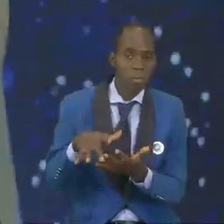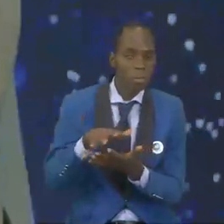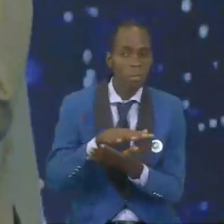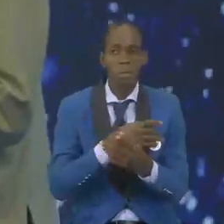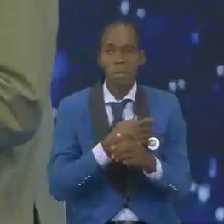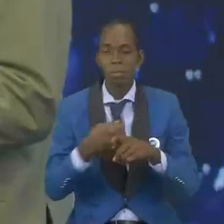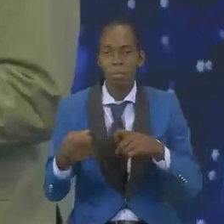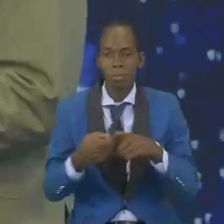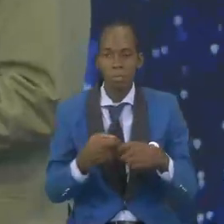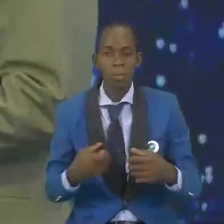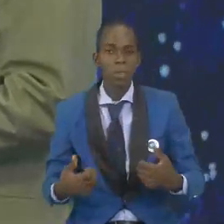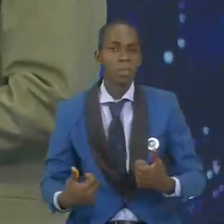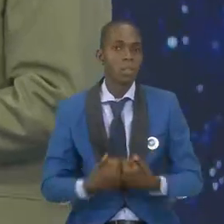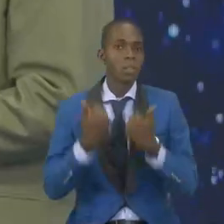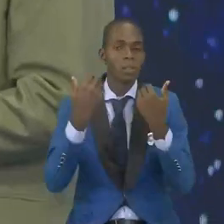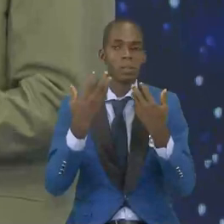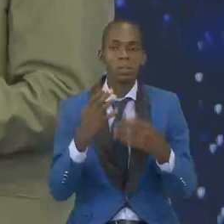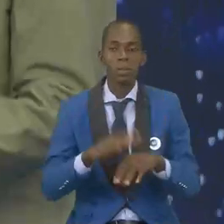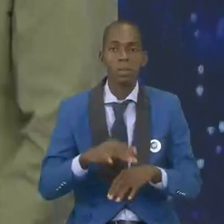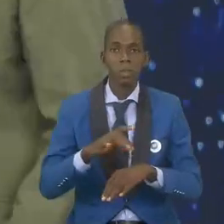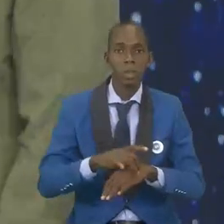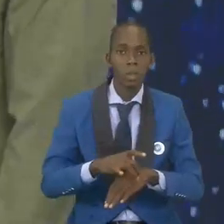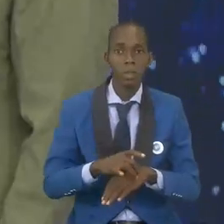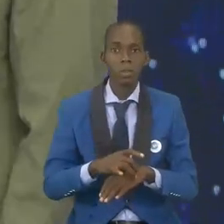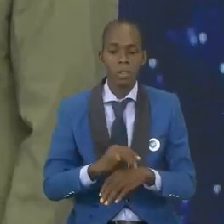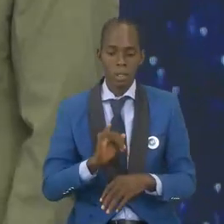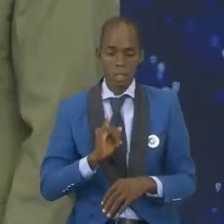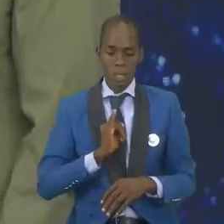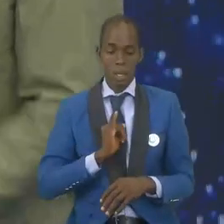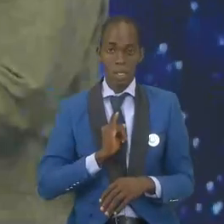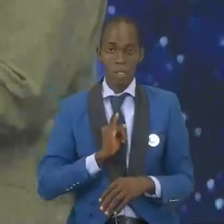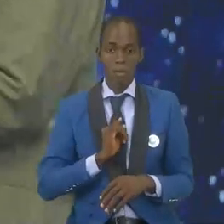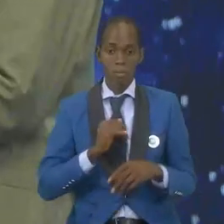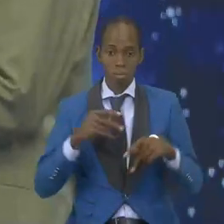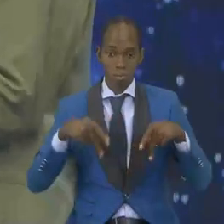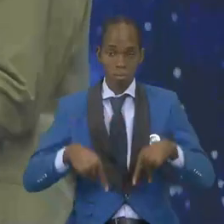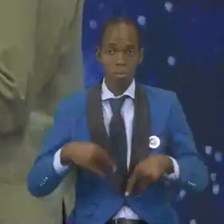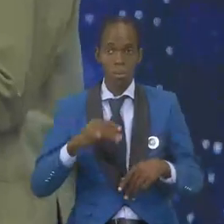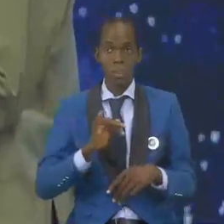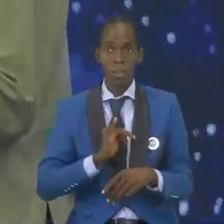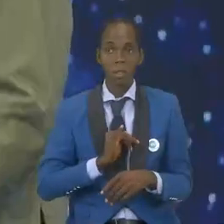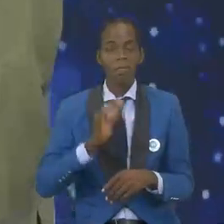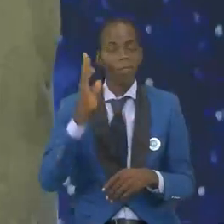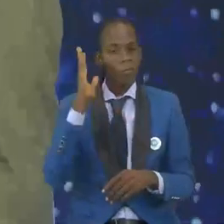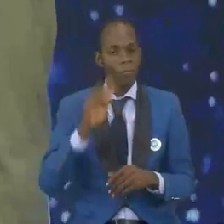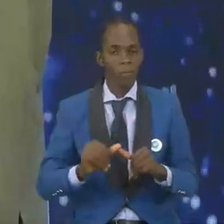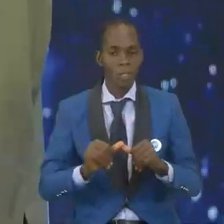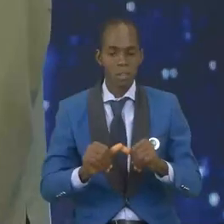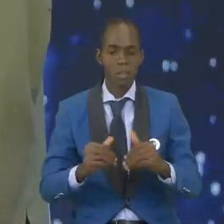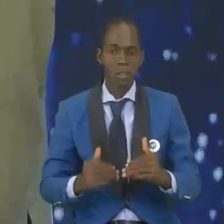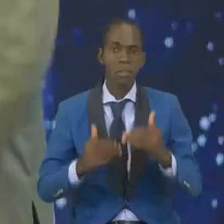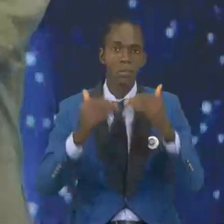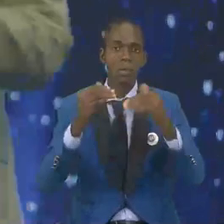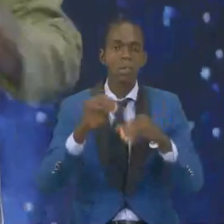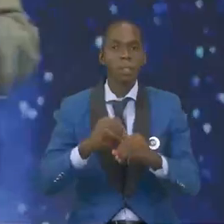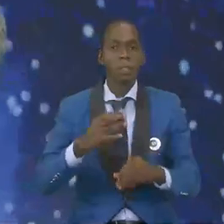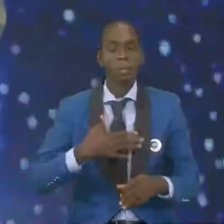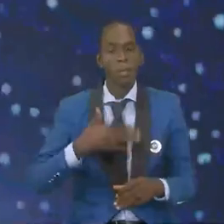malgré les défis sur la terre, que je puisse continuer à avancer dans ma connaissance du